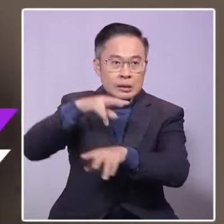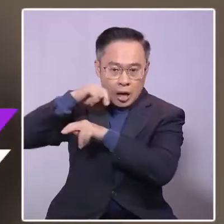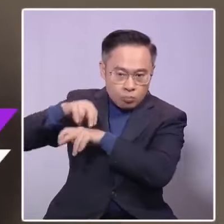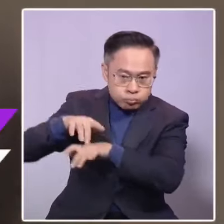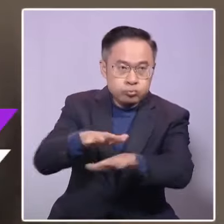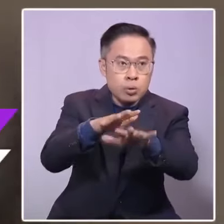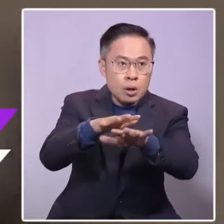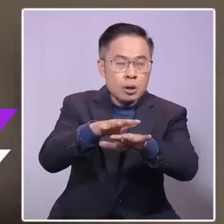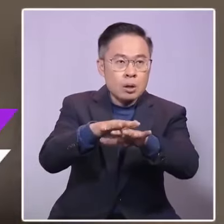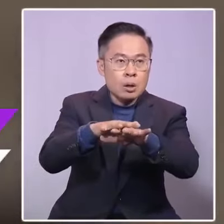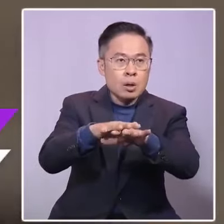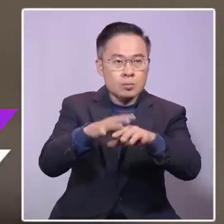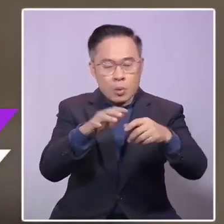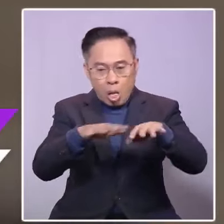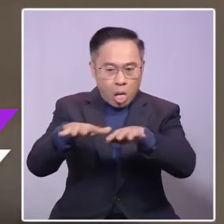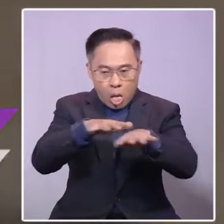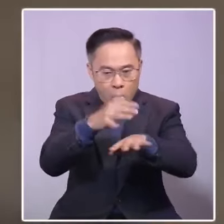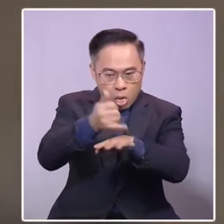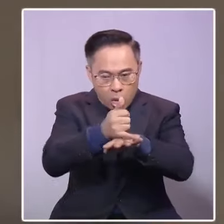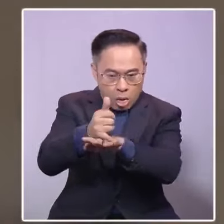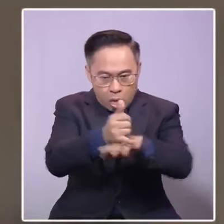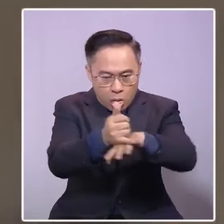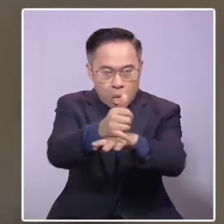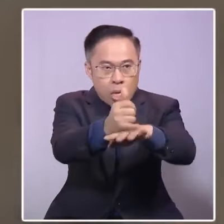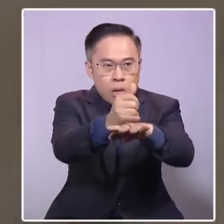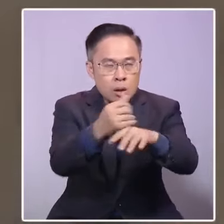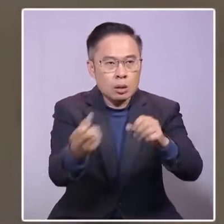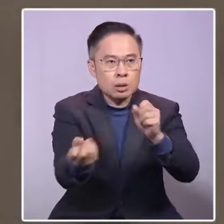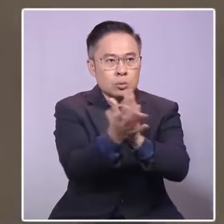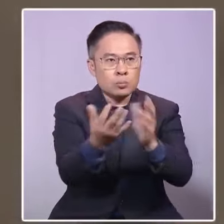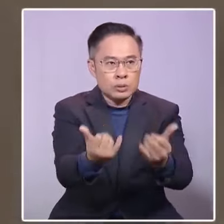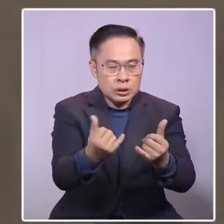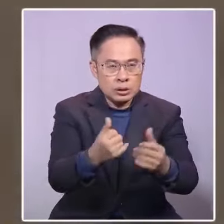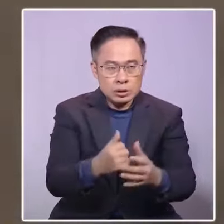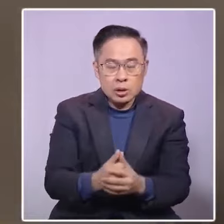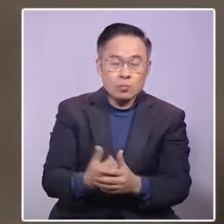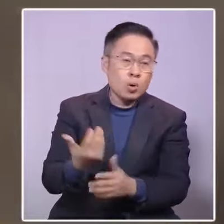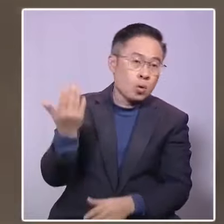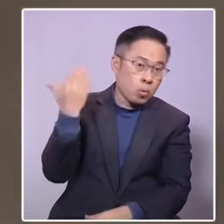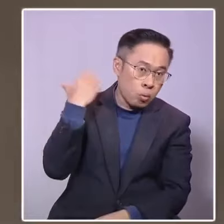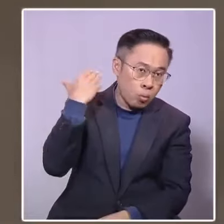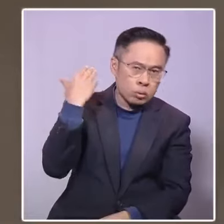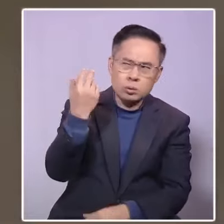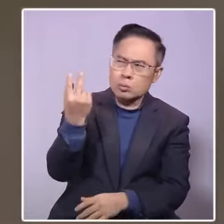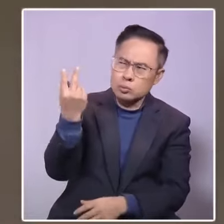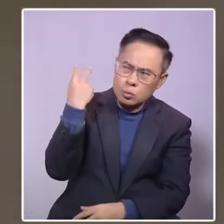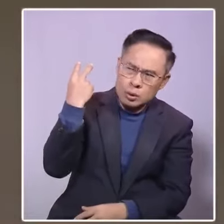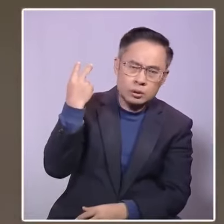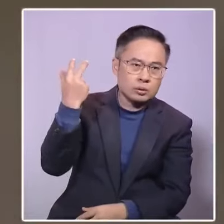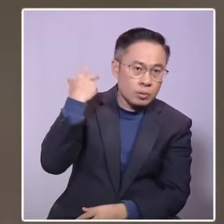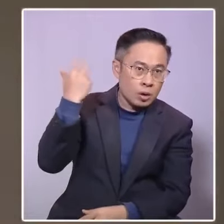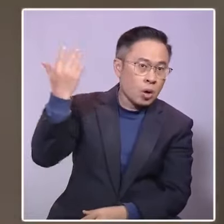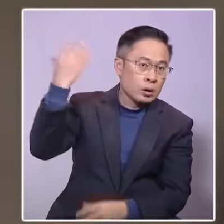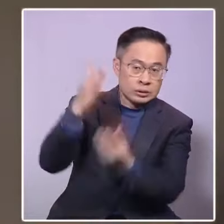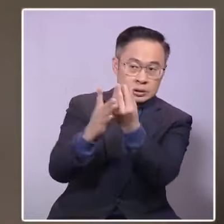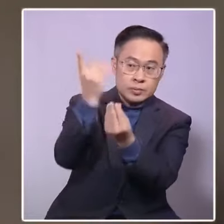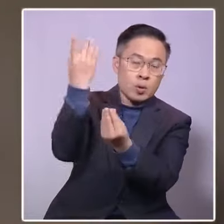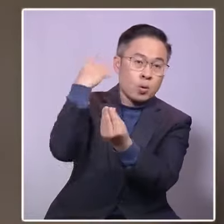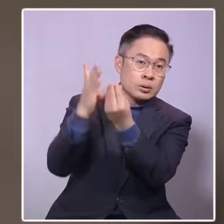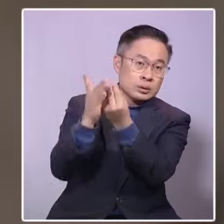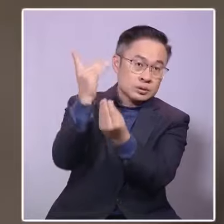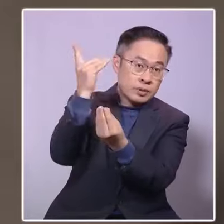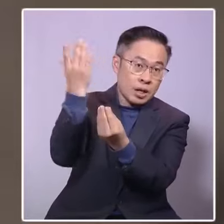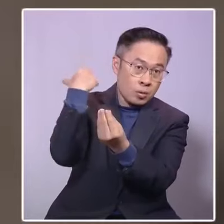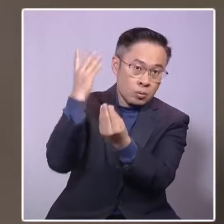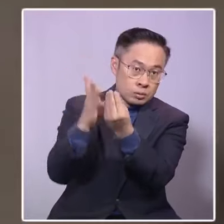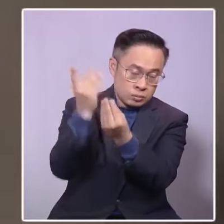ไปว่าแม้ว่าในช่วงวัน2วันเนี่ยปริมาณฝนเนี่ยมันอาจจะเริ่มลดลงไปบ้างแต่ว่าปริมาณฝนเนี่ยที่มันสะ